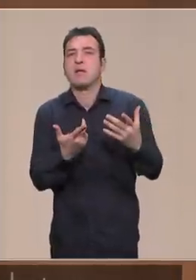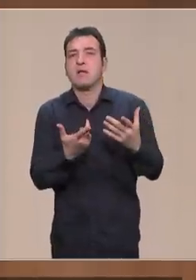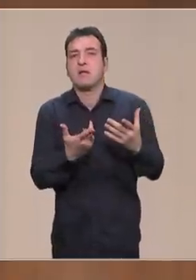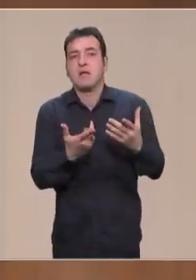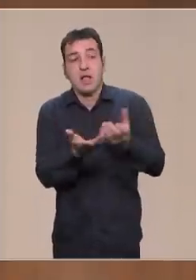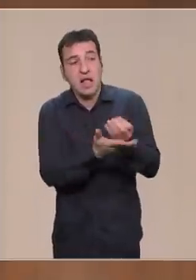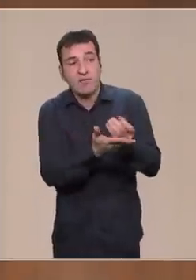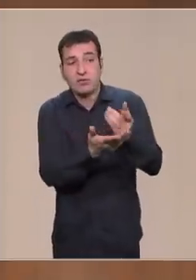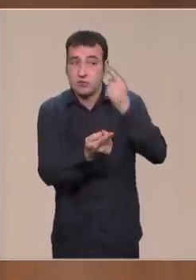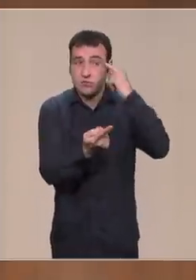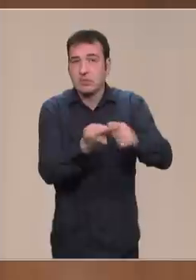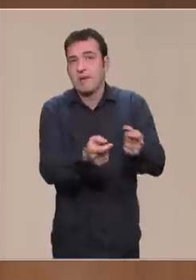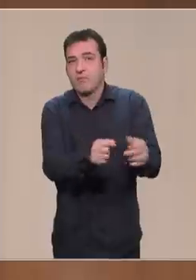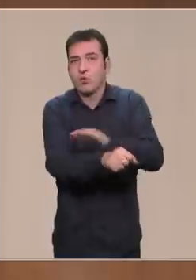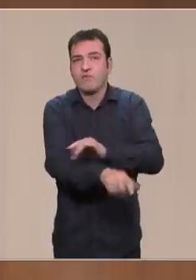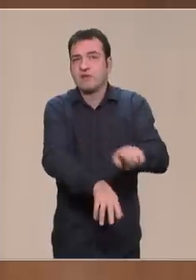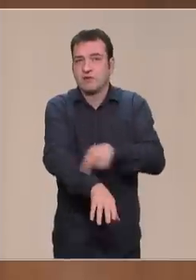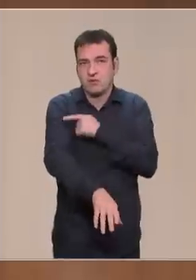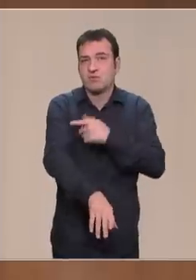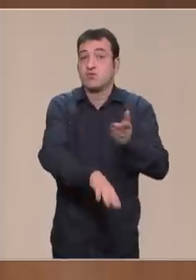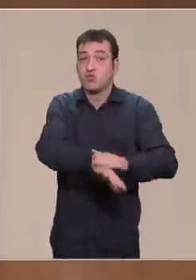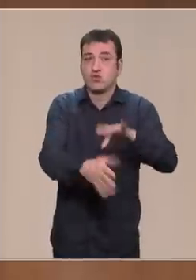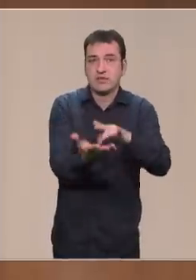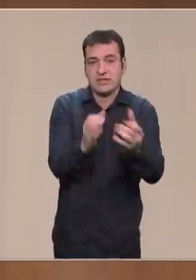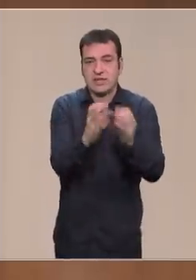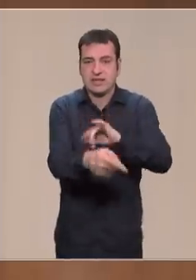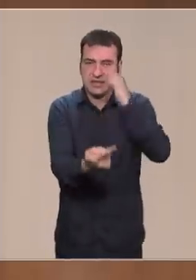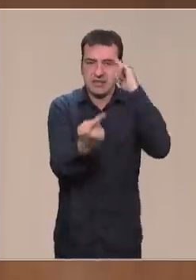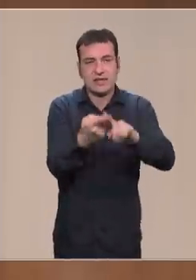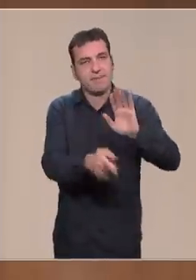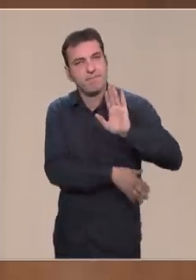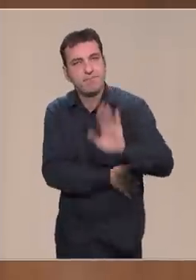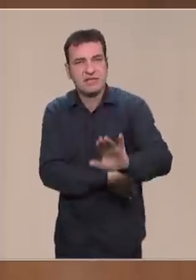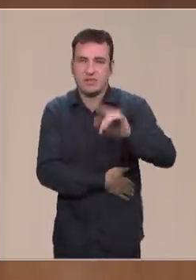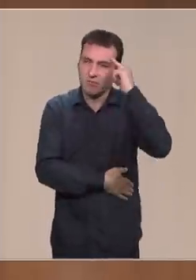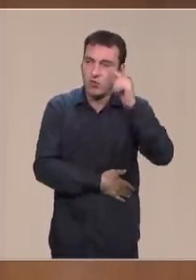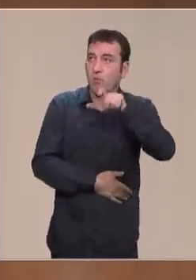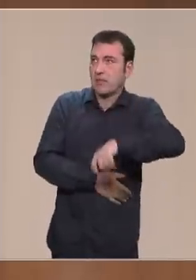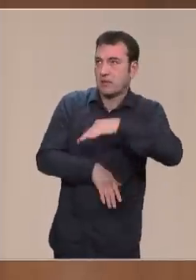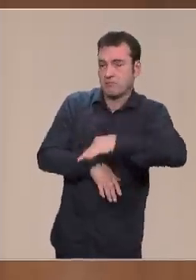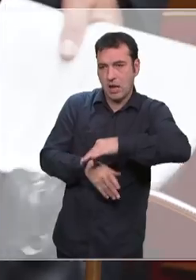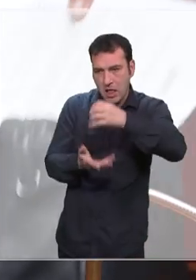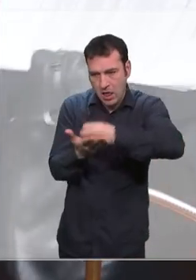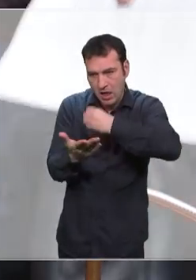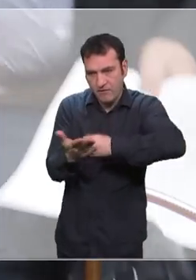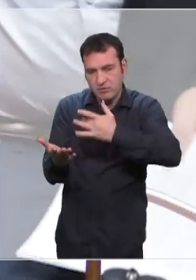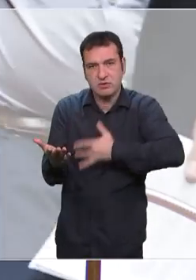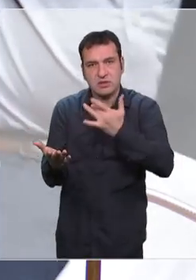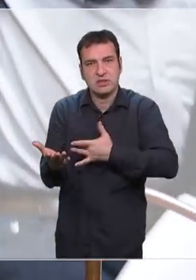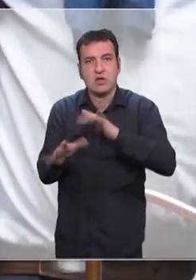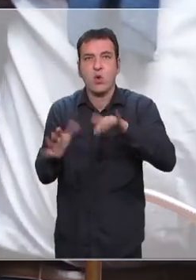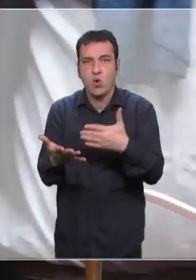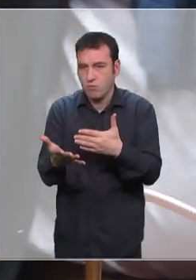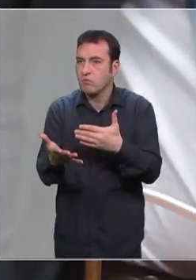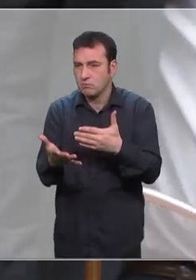d'informations sur la Covid long avec un espace dédié sur son site qui regroupe tous les éléments utiles aux patients. Prise en charge, éléments médicaux